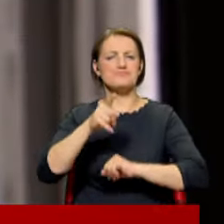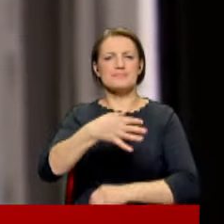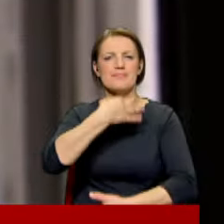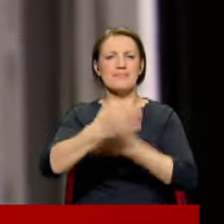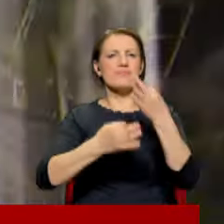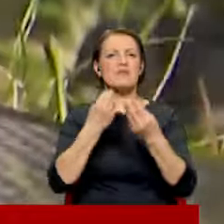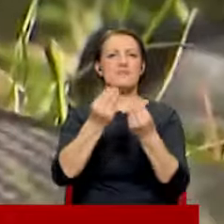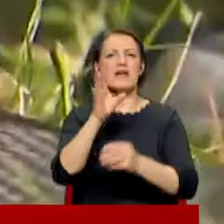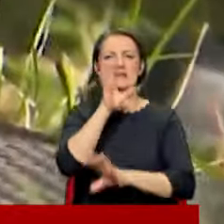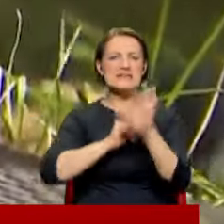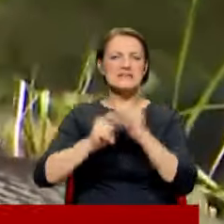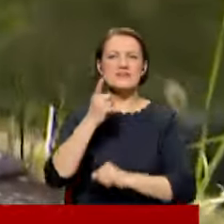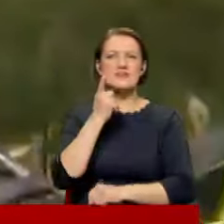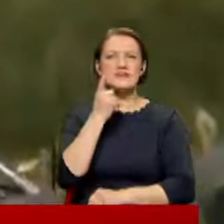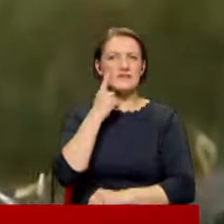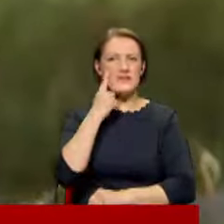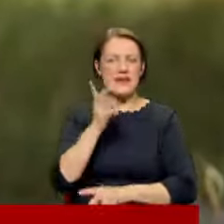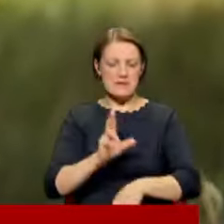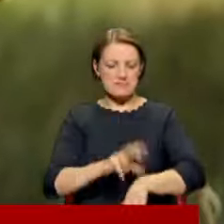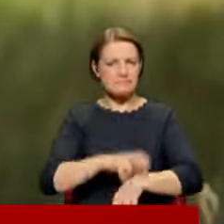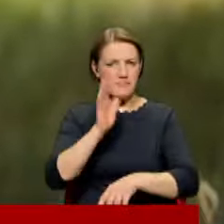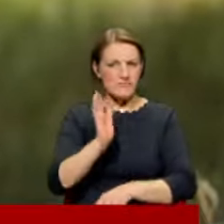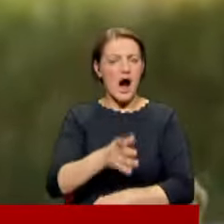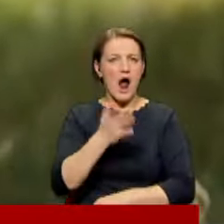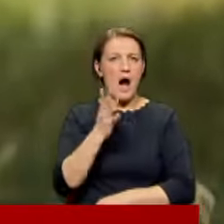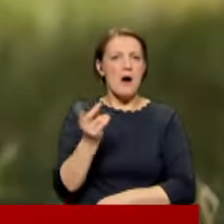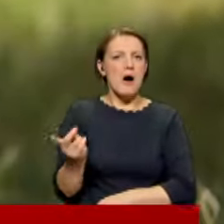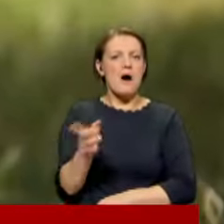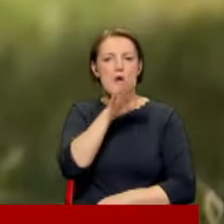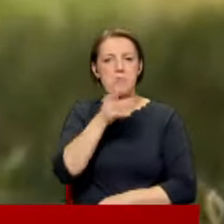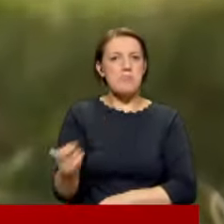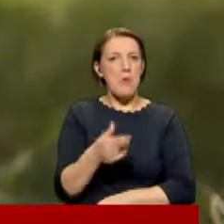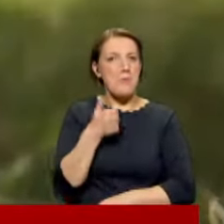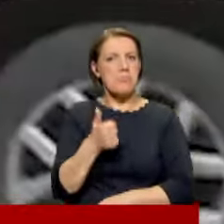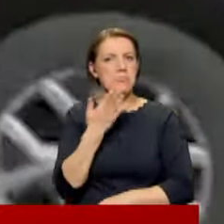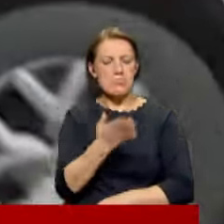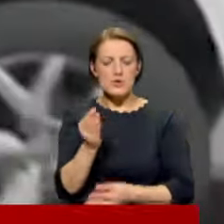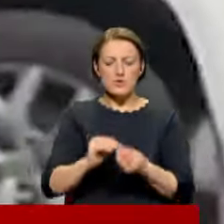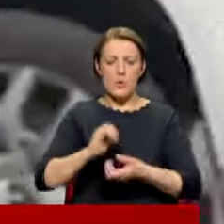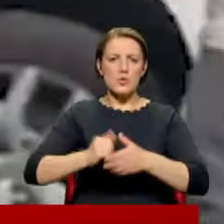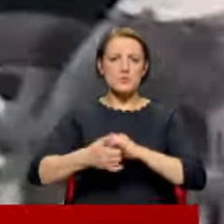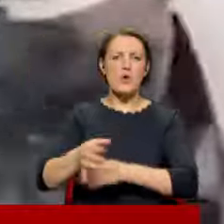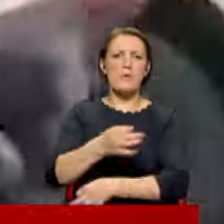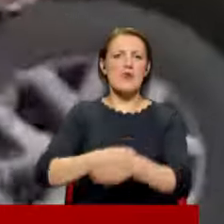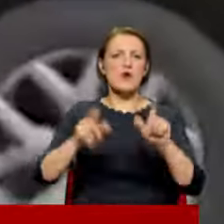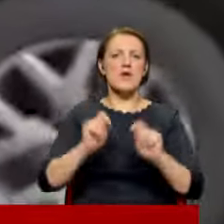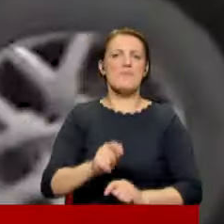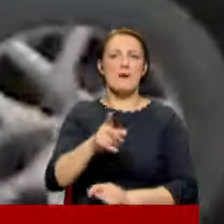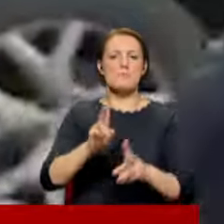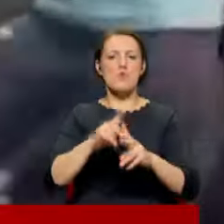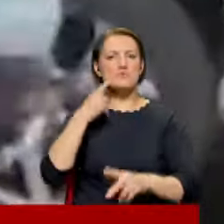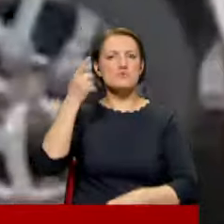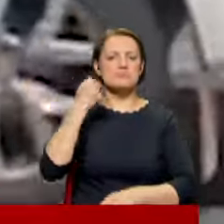veren gizli tanığın elektronik kelepçeli olmasına rağmen yurt dışına kaçması, onun açıklamalarıyla suç örgütüne operasyon yapan polis